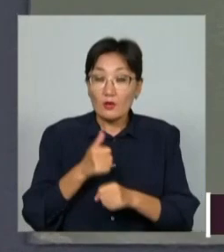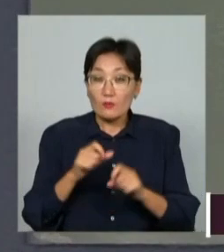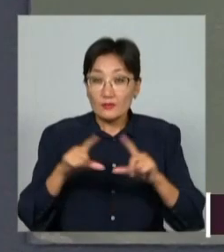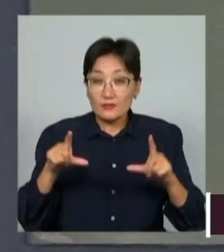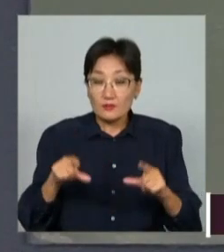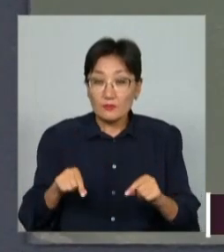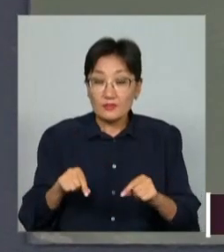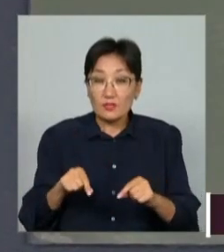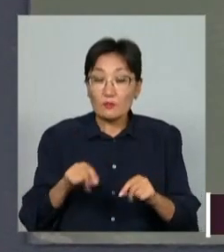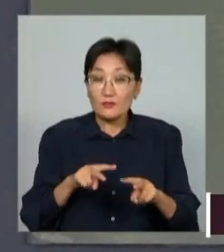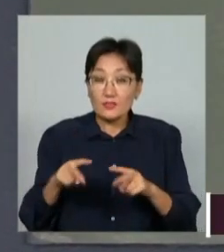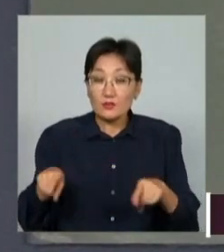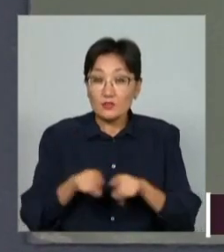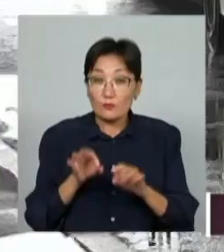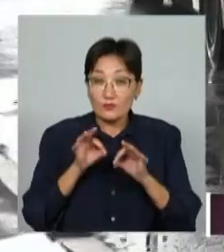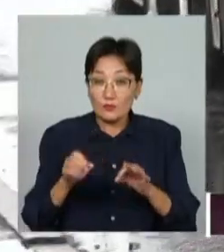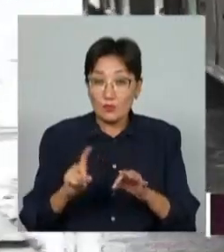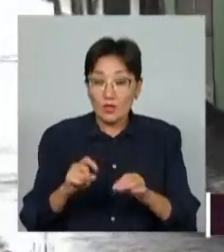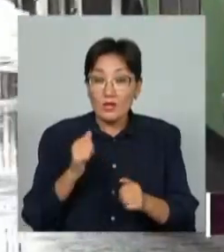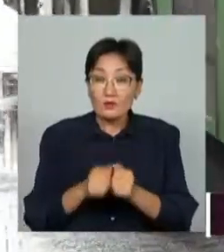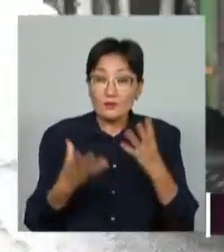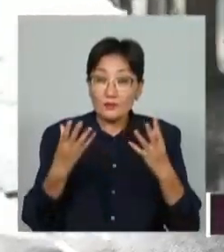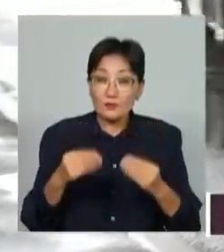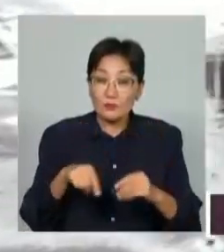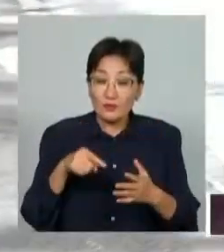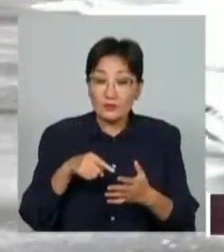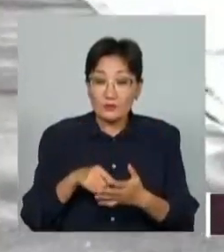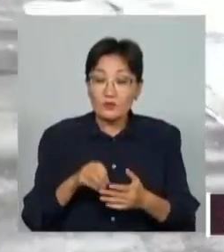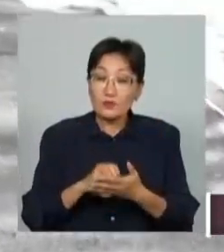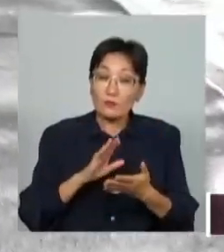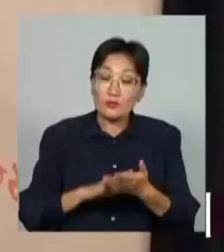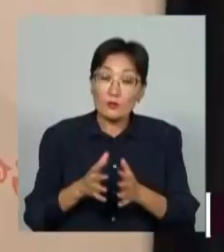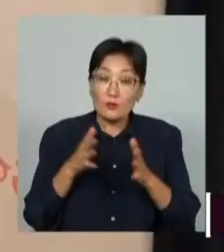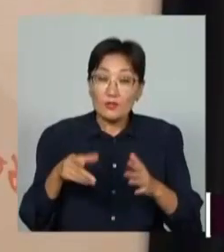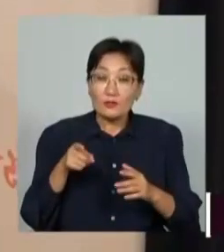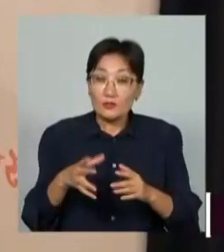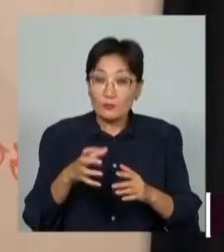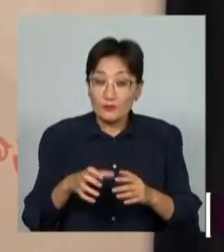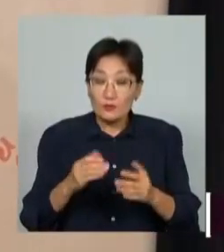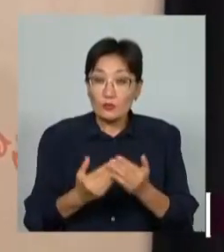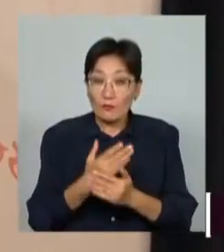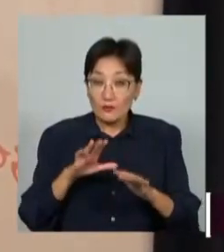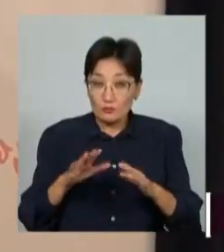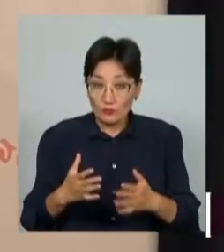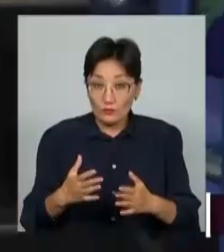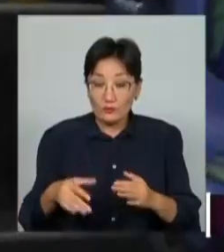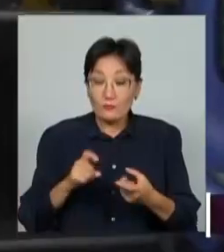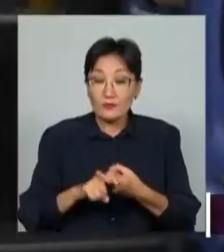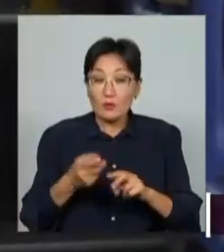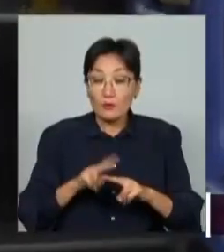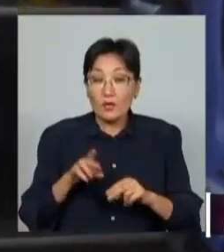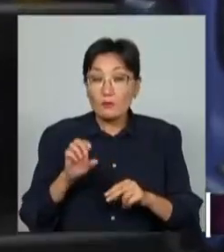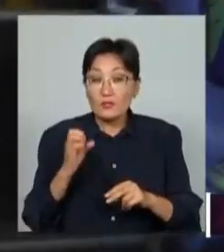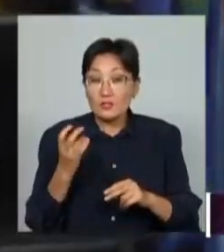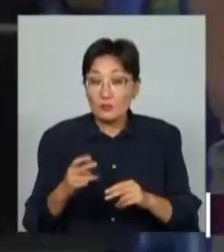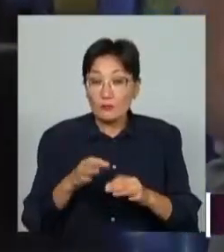департамента санэпидконтроля также отметил, что ежедневно в мегаполисе регистрируется больше 1500 новых случаев. В связи с этим